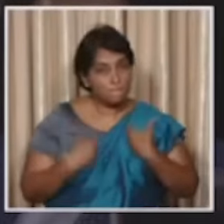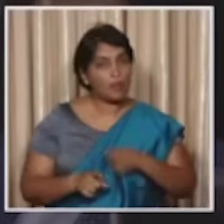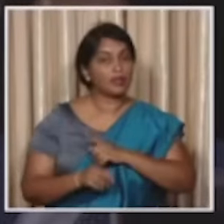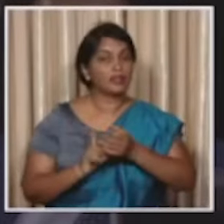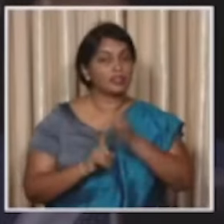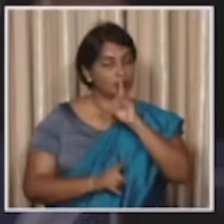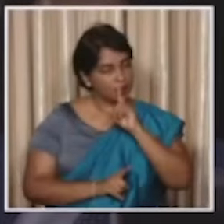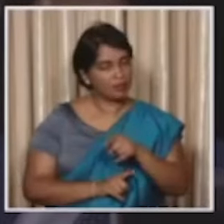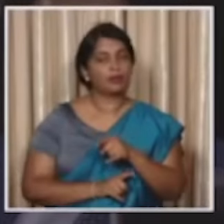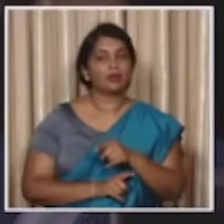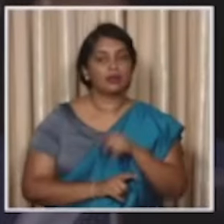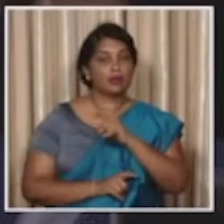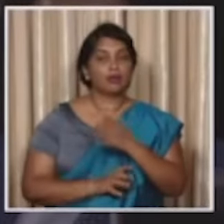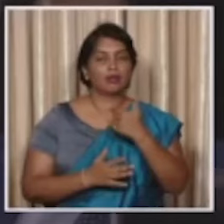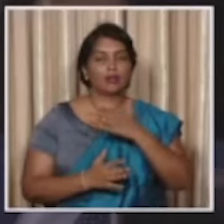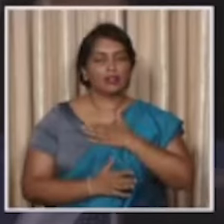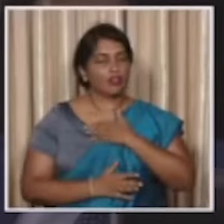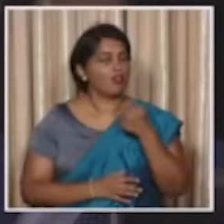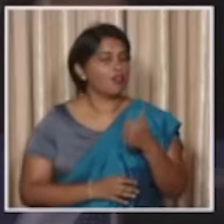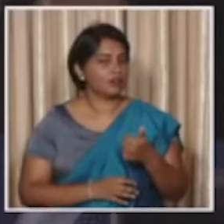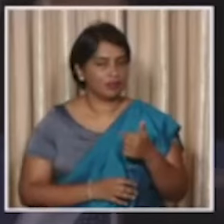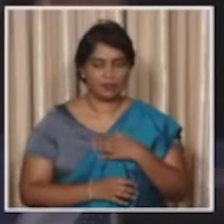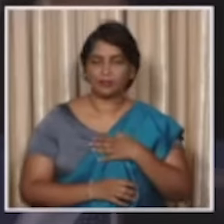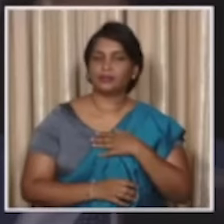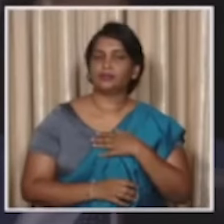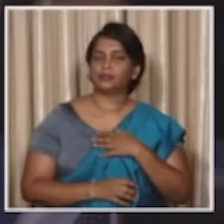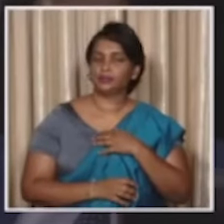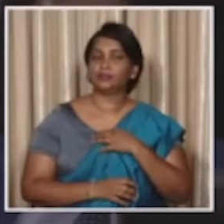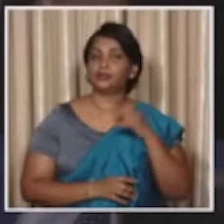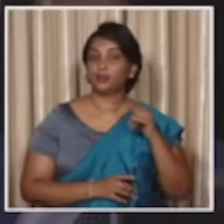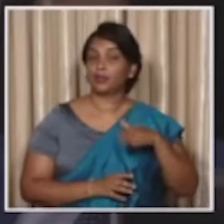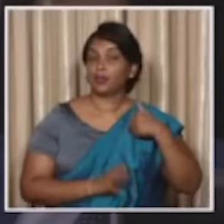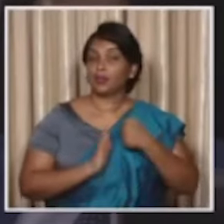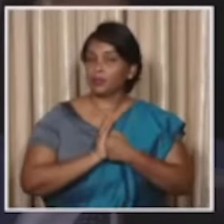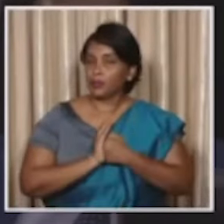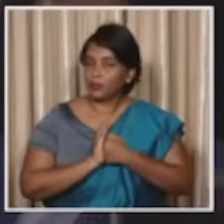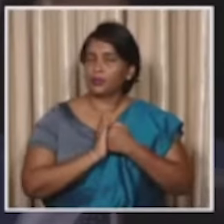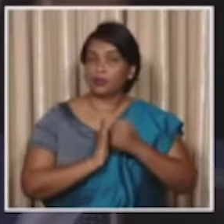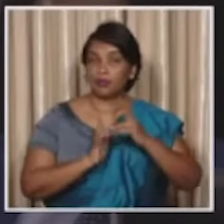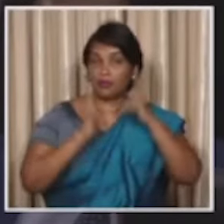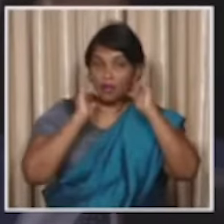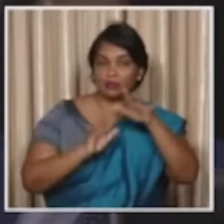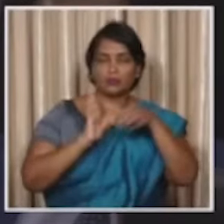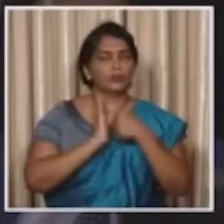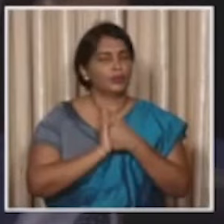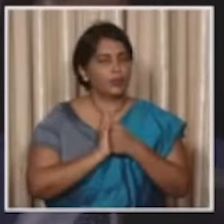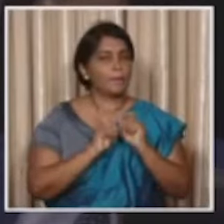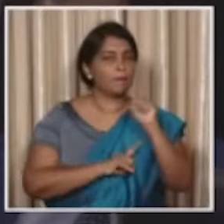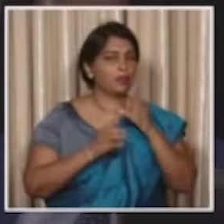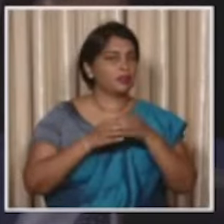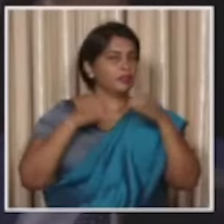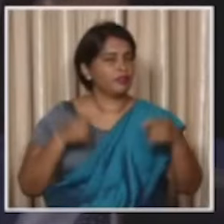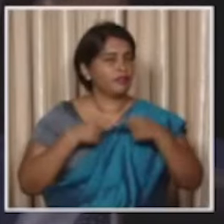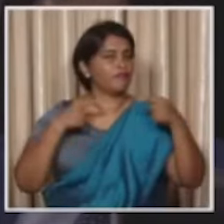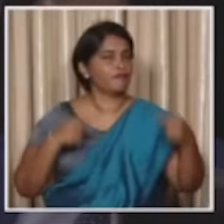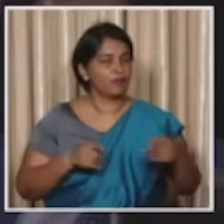කිව්වේ. ඔහුට තිබුණ සුන්දර හදවතක්. ඔහු ජේෂ්ඨයන්ට ගරු කරන්න දැනගත්ත පාර්ලිමේන්තුවේ පක්ෂ විපක්ෂ සියලු දෙනාට.